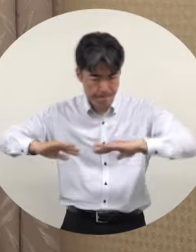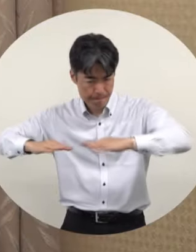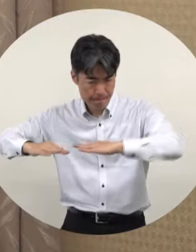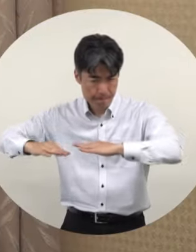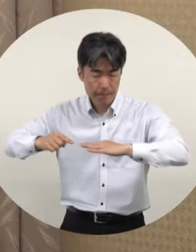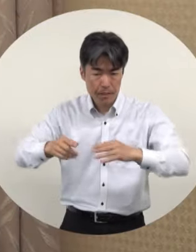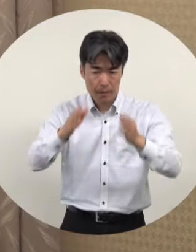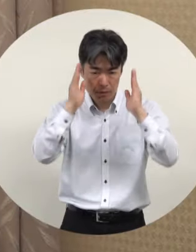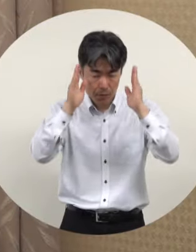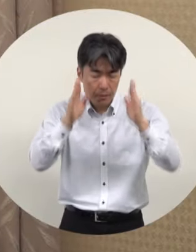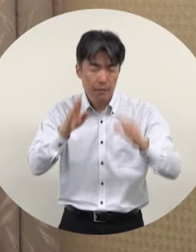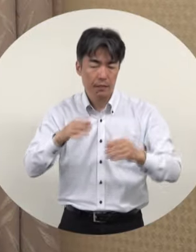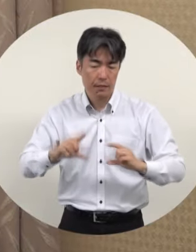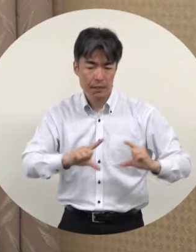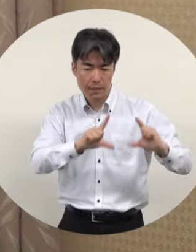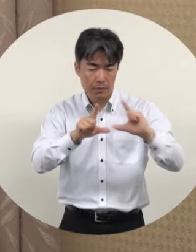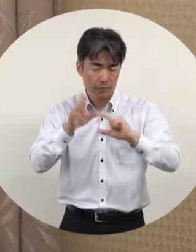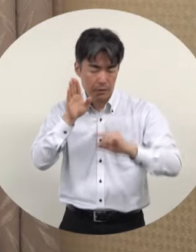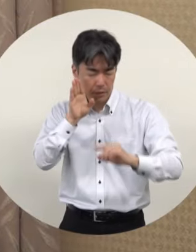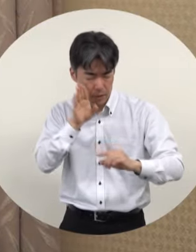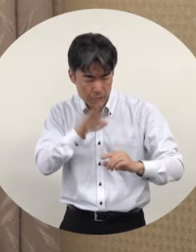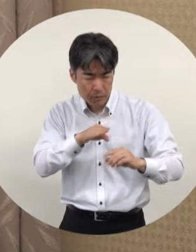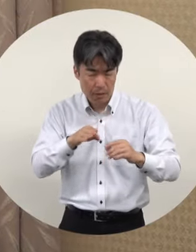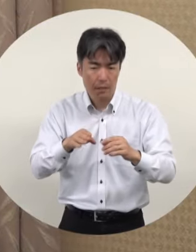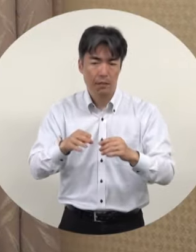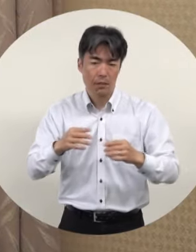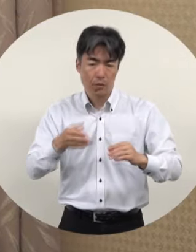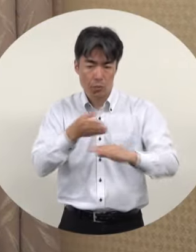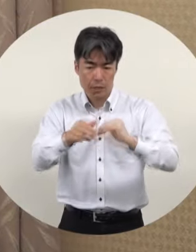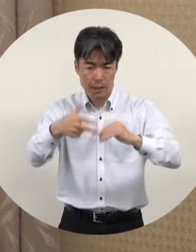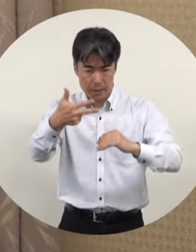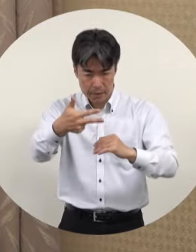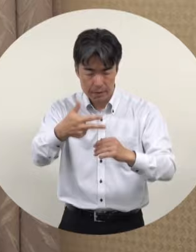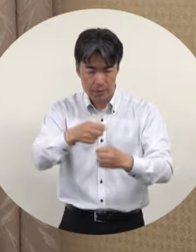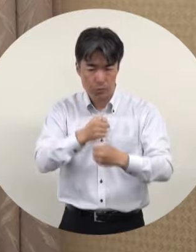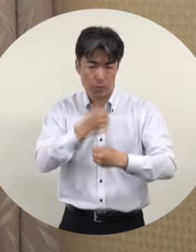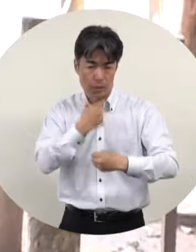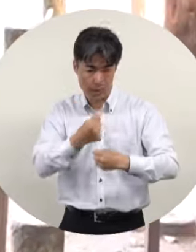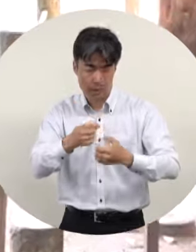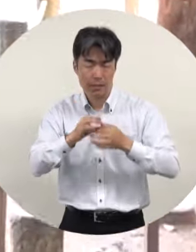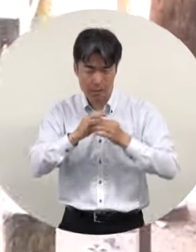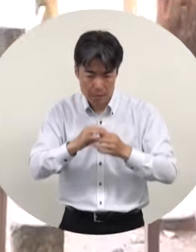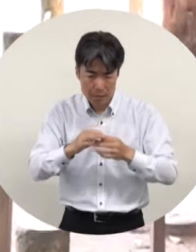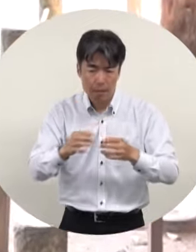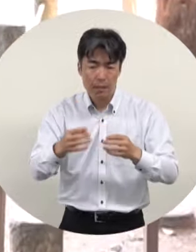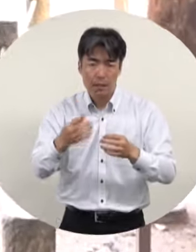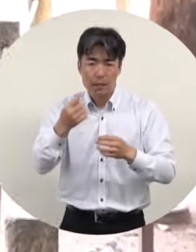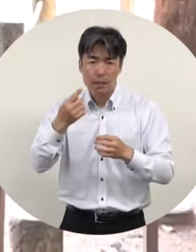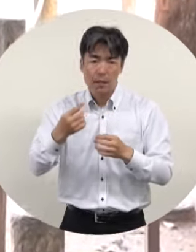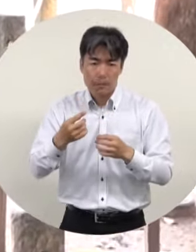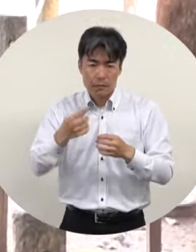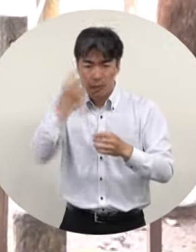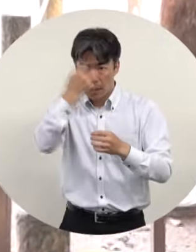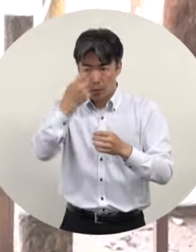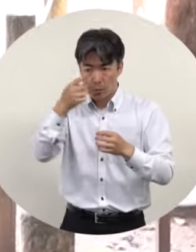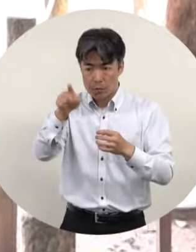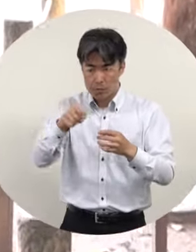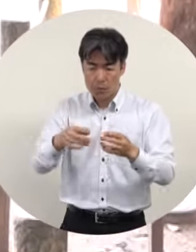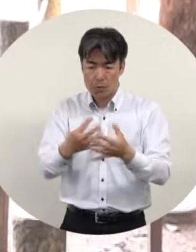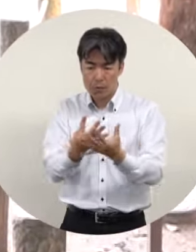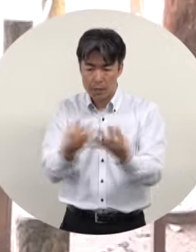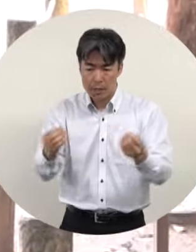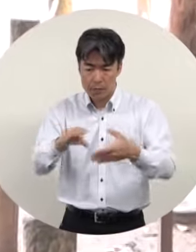生懸命住みやすい越谷市ということで、外国人も多文化共